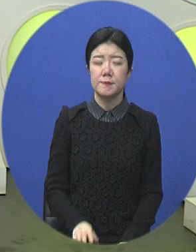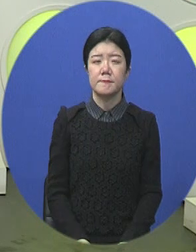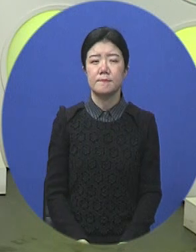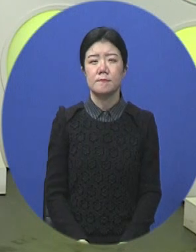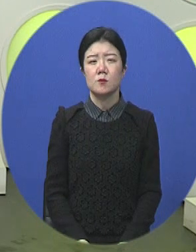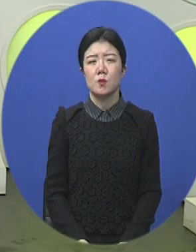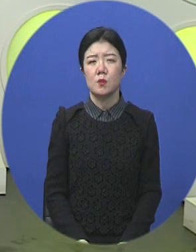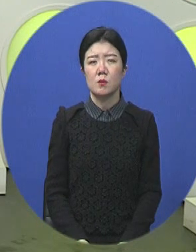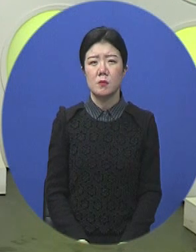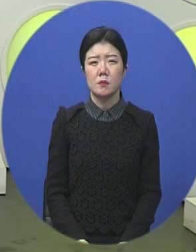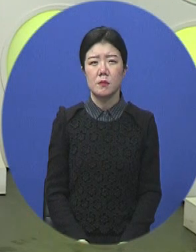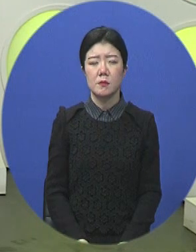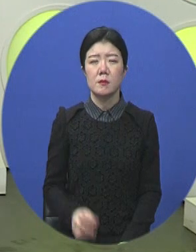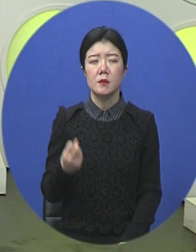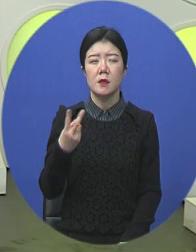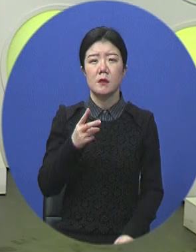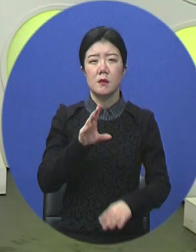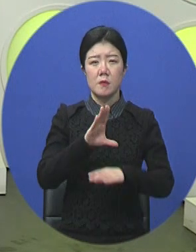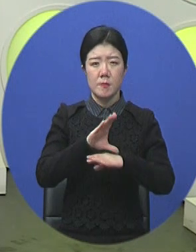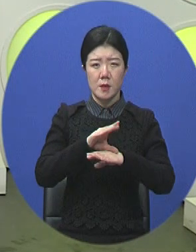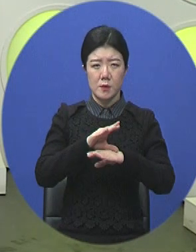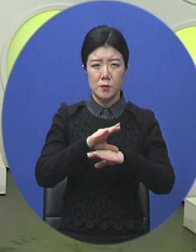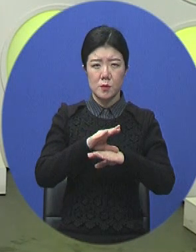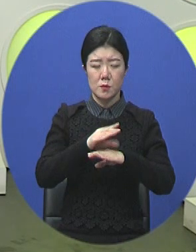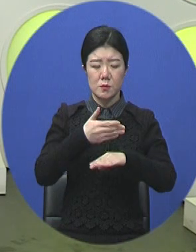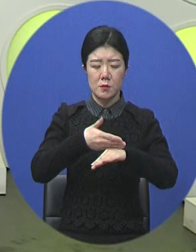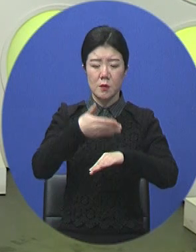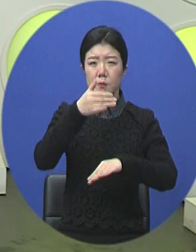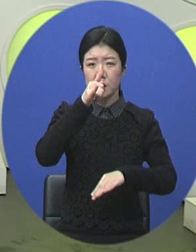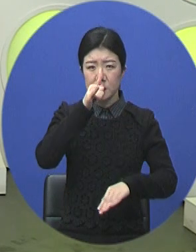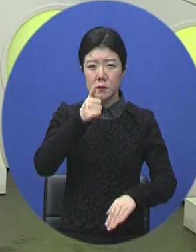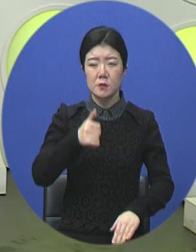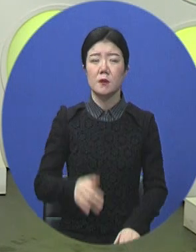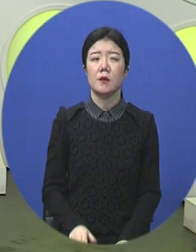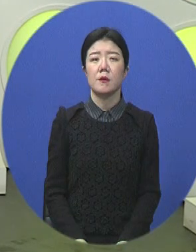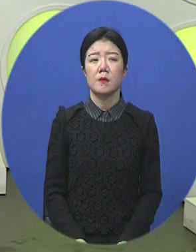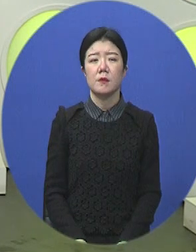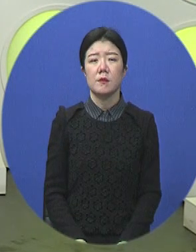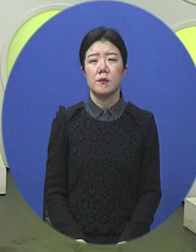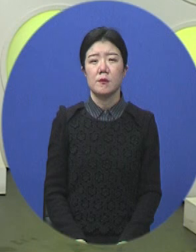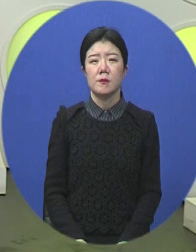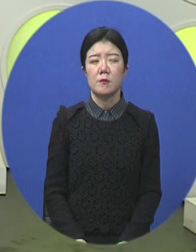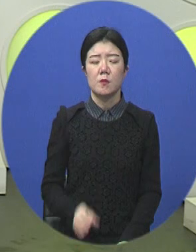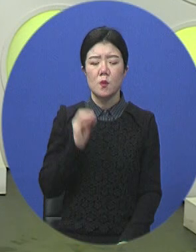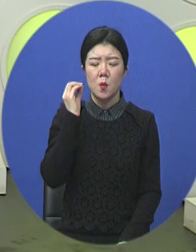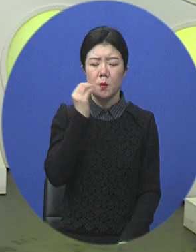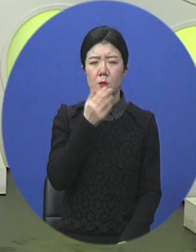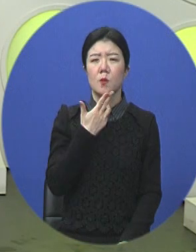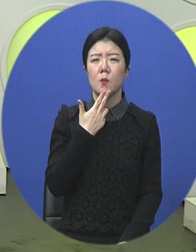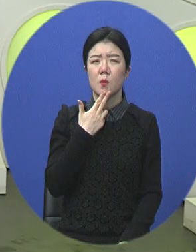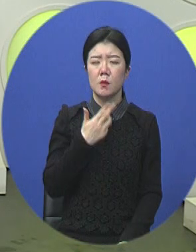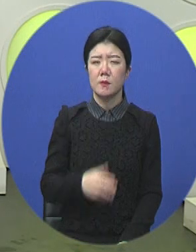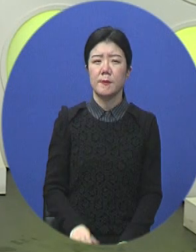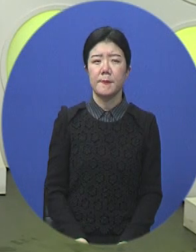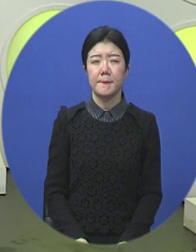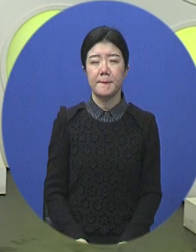올렸고, 없어요, 네. 없어. 아, 저희가, 재방송은 예, 9시에 없어요. 되고요. 없어요, 없어. 네. 없어가지고,